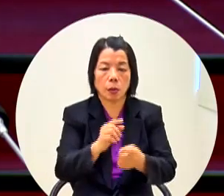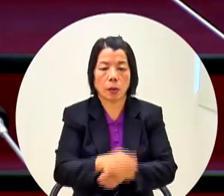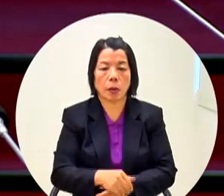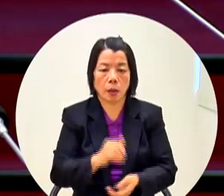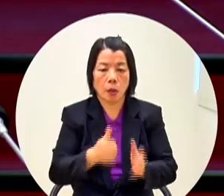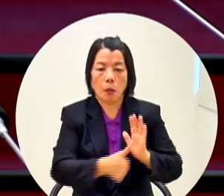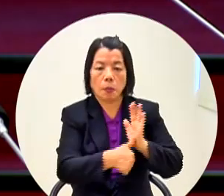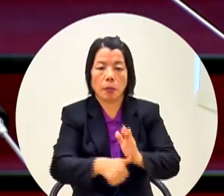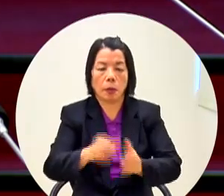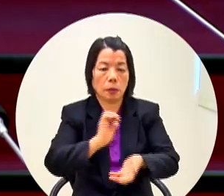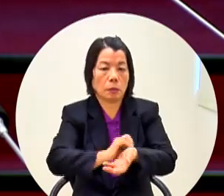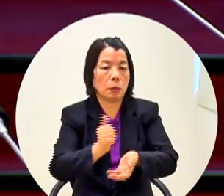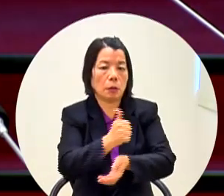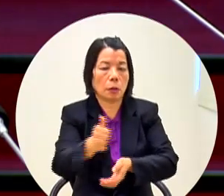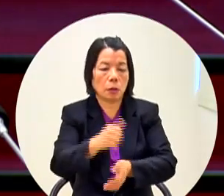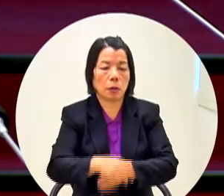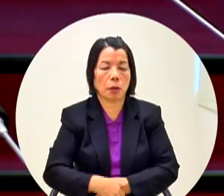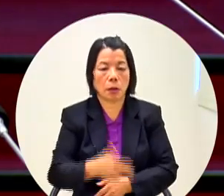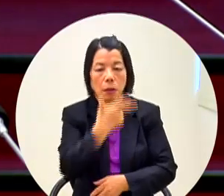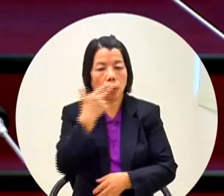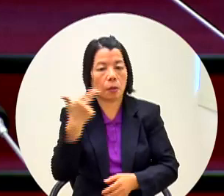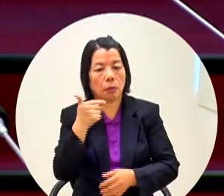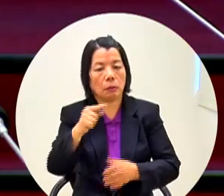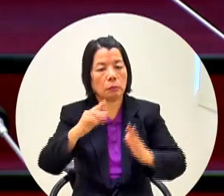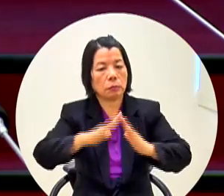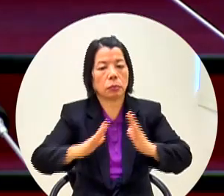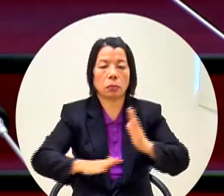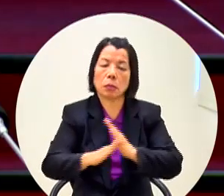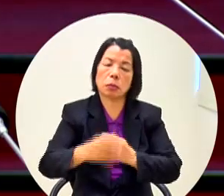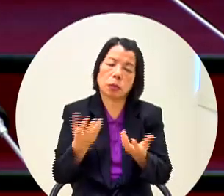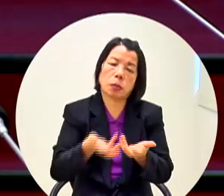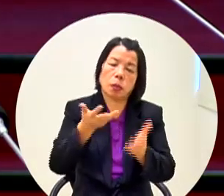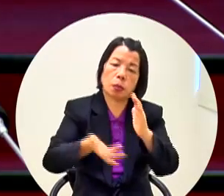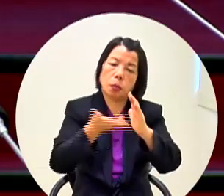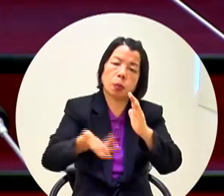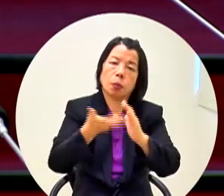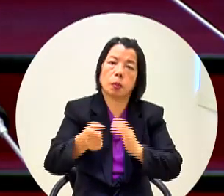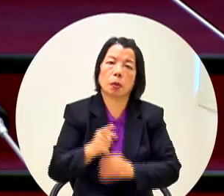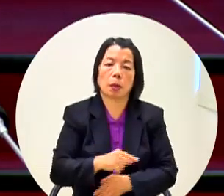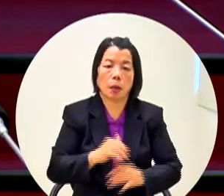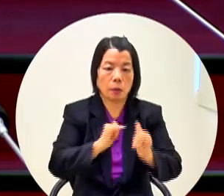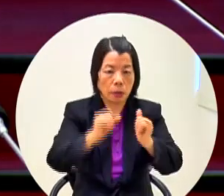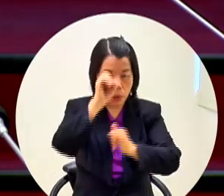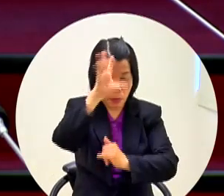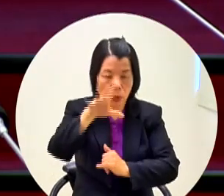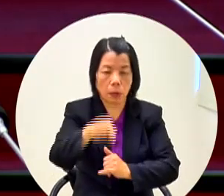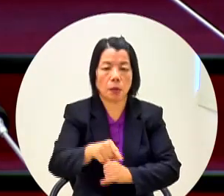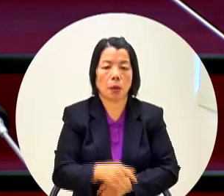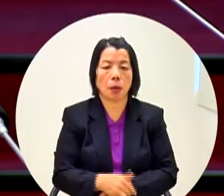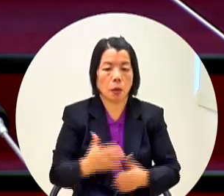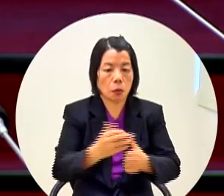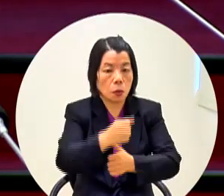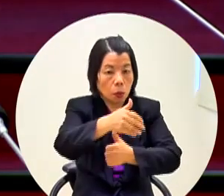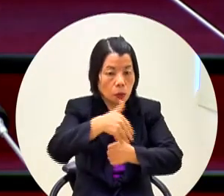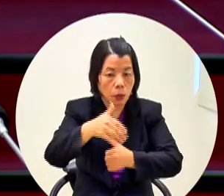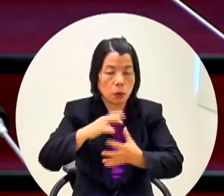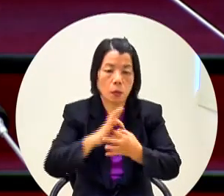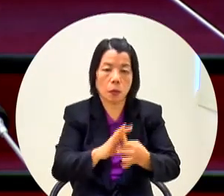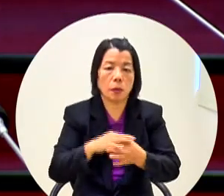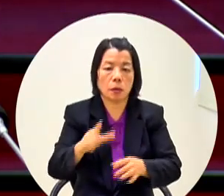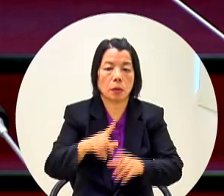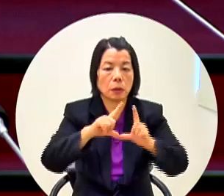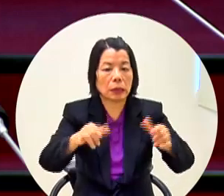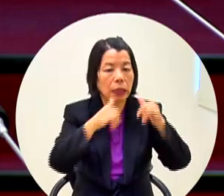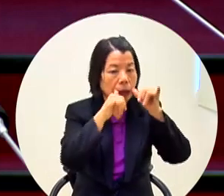赖院长的一个家属的火灾，以及我们刚刚民进党总召关心的我们的大寮